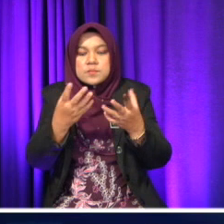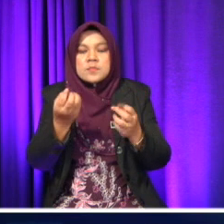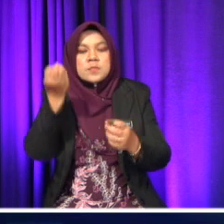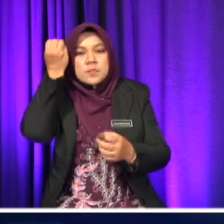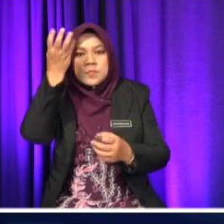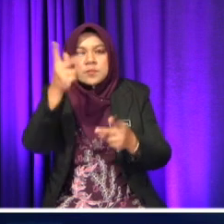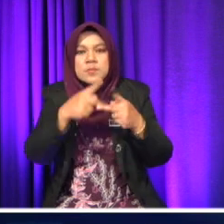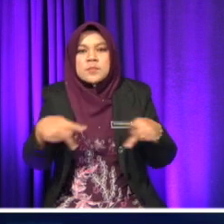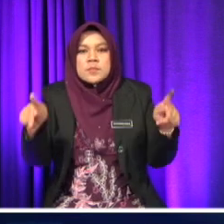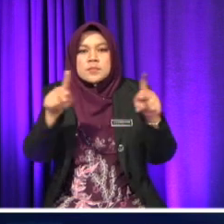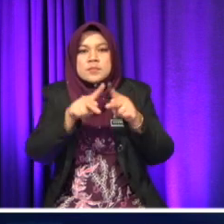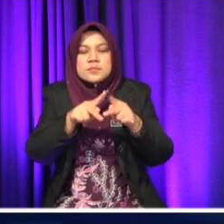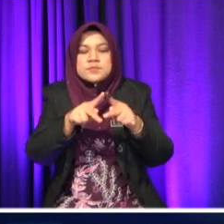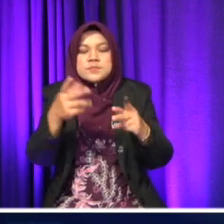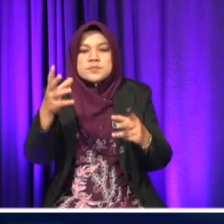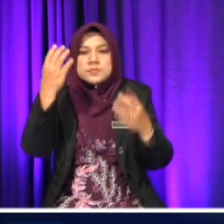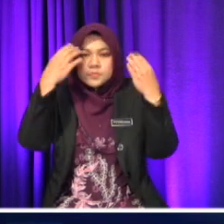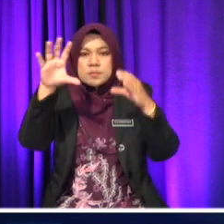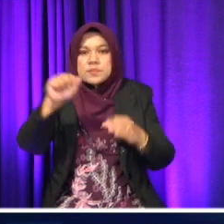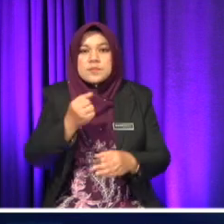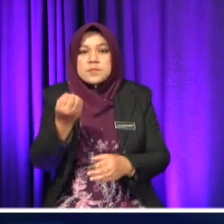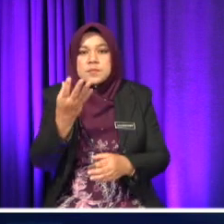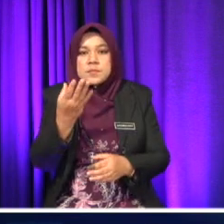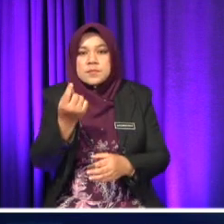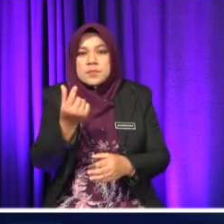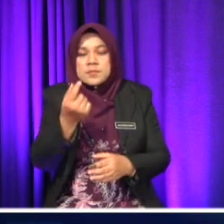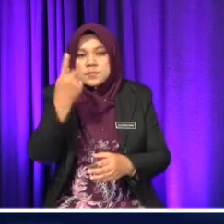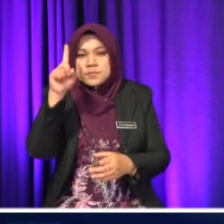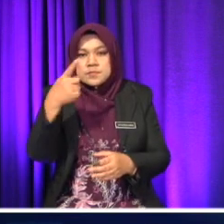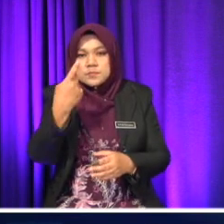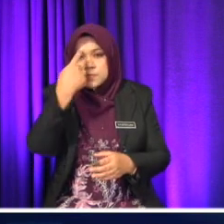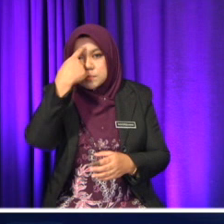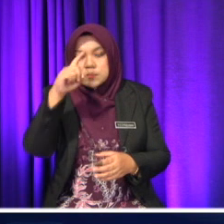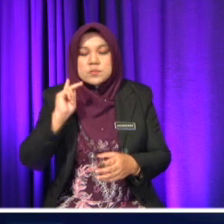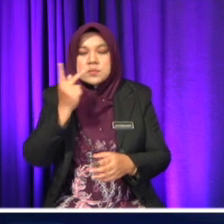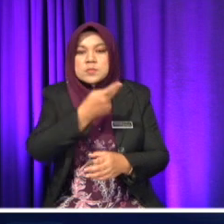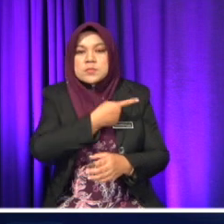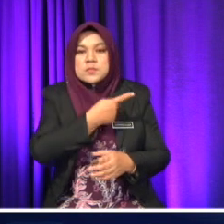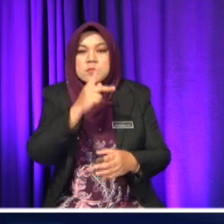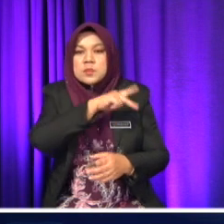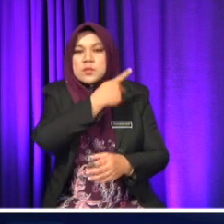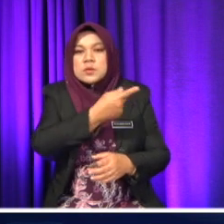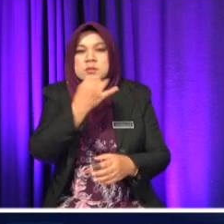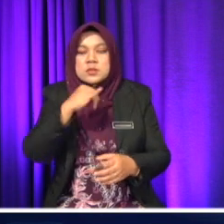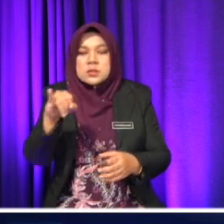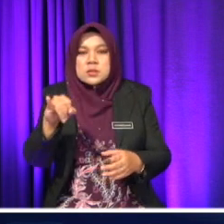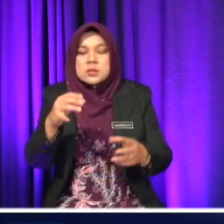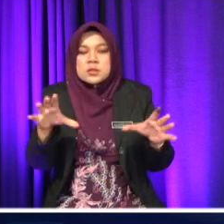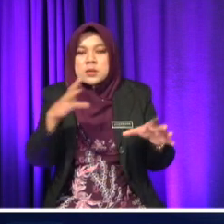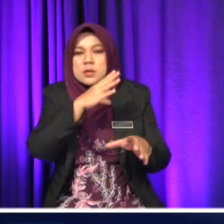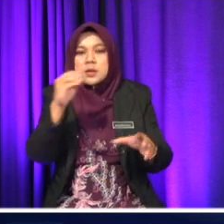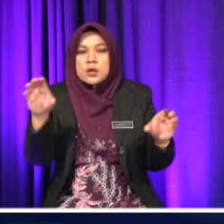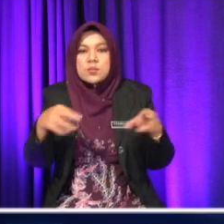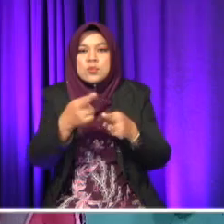di sini tapi si ibu ambil beberapa saja untuk membolehkan kita menguasai dan membuat rumusan dengan lebih baik ya